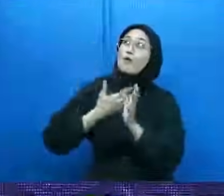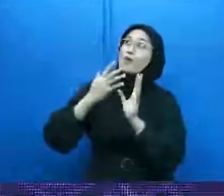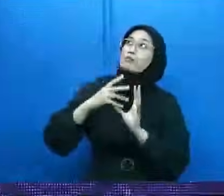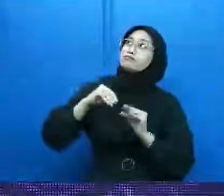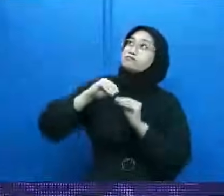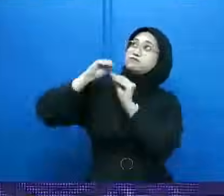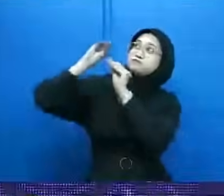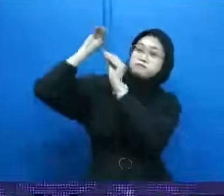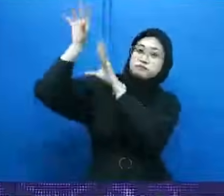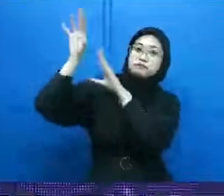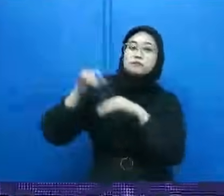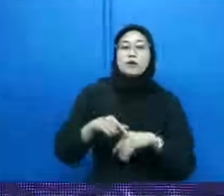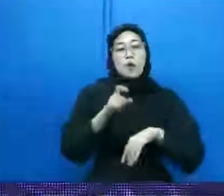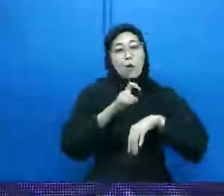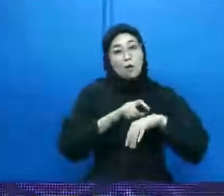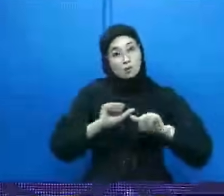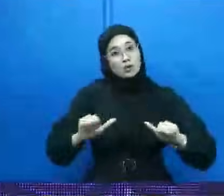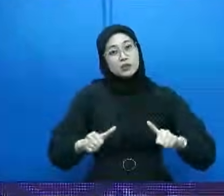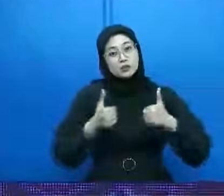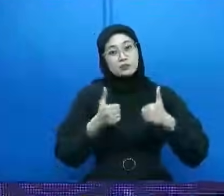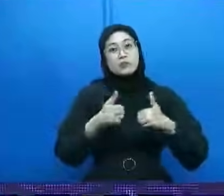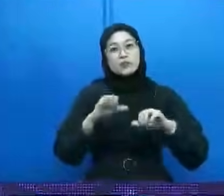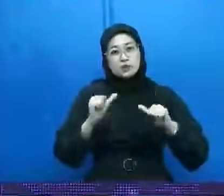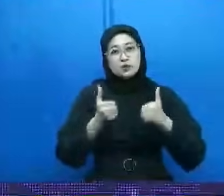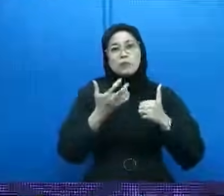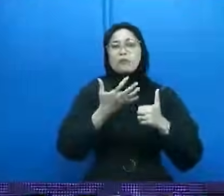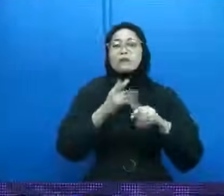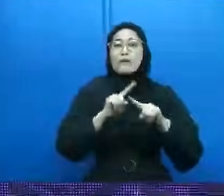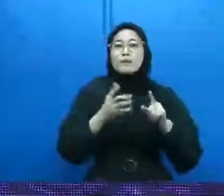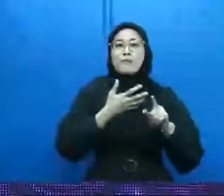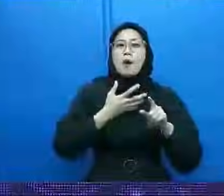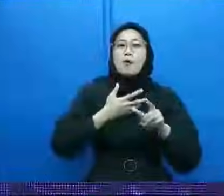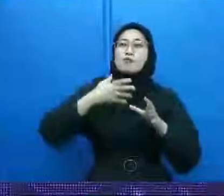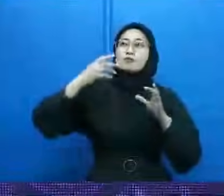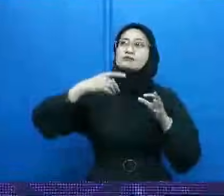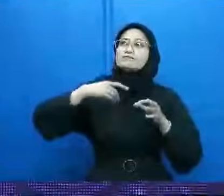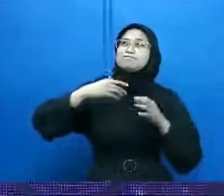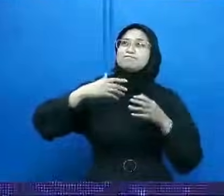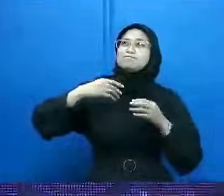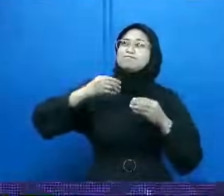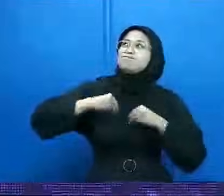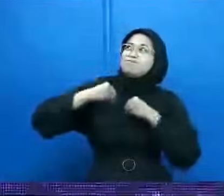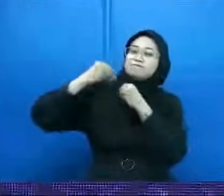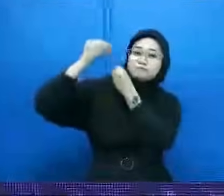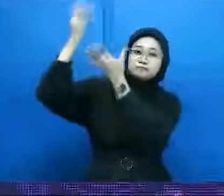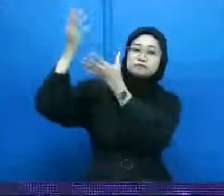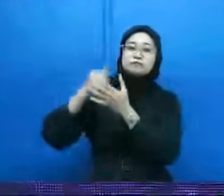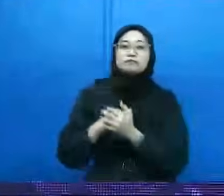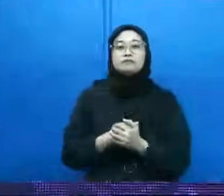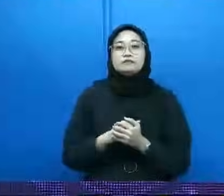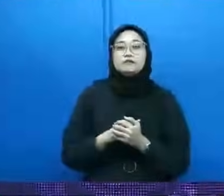untuk hidup, dia pengen berubah lebih dekat dengan Allah, maka kata Allah, saya akan